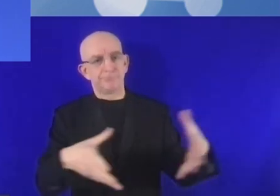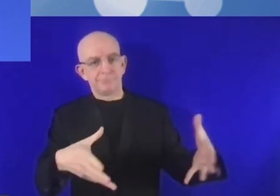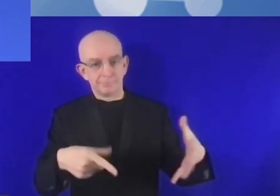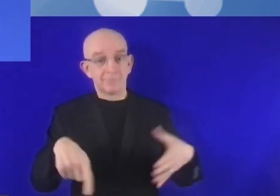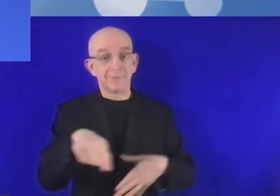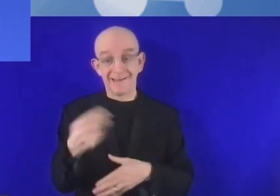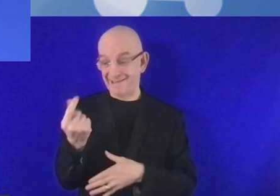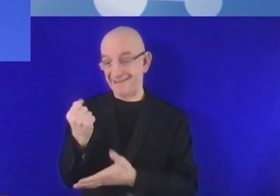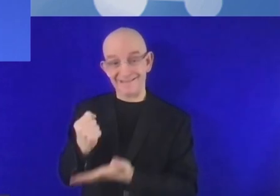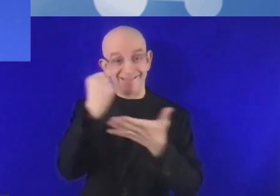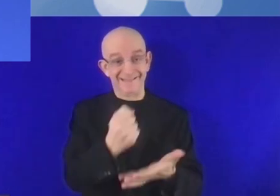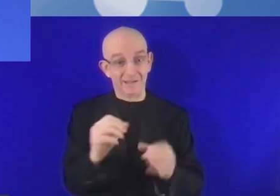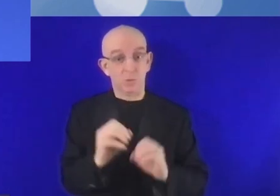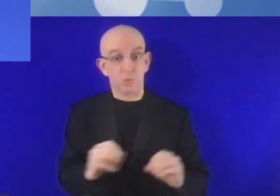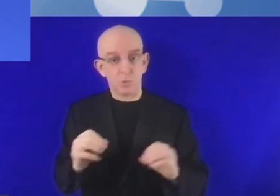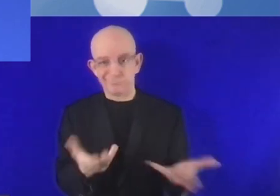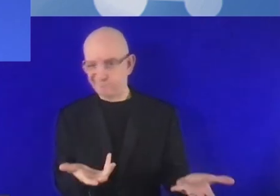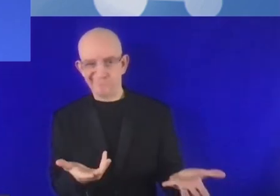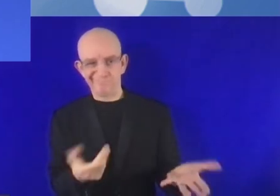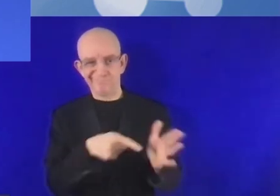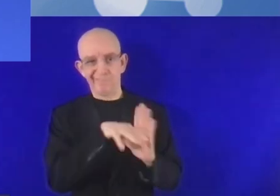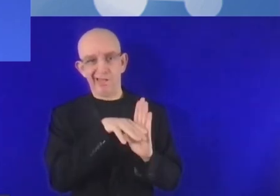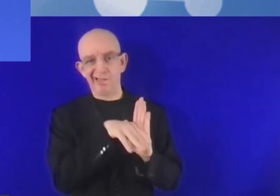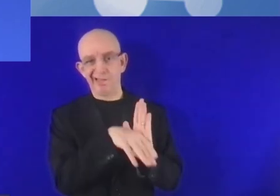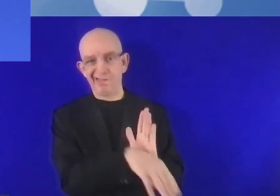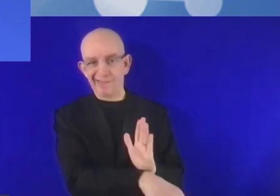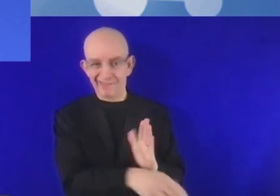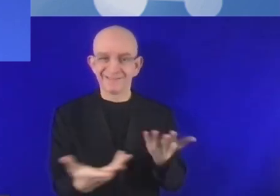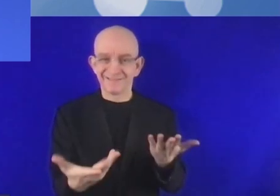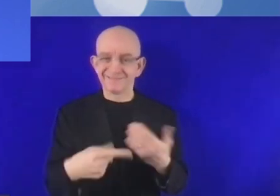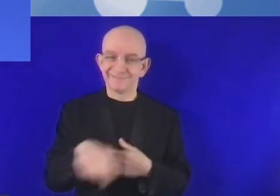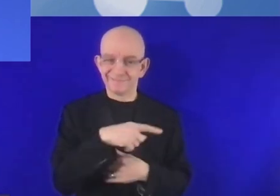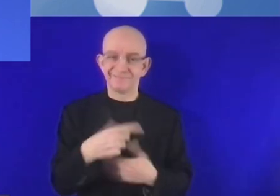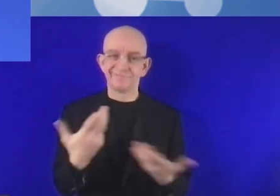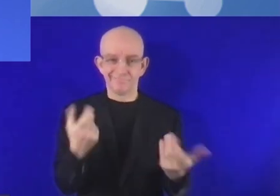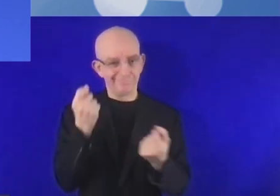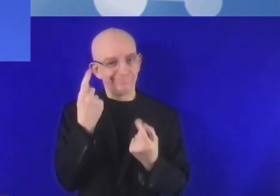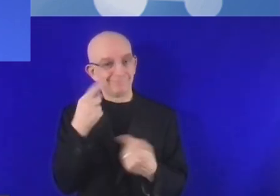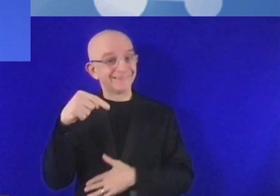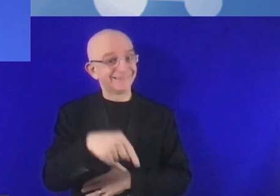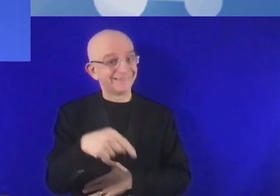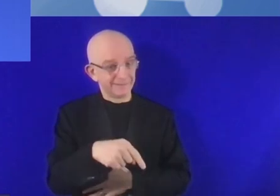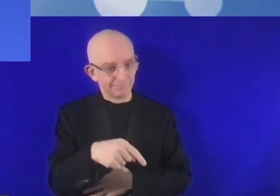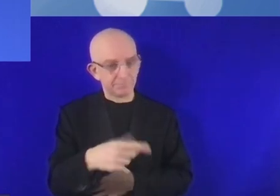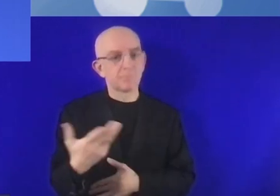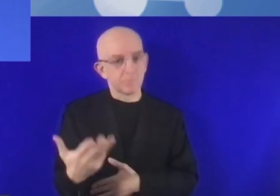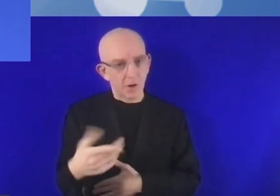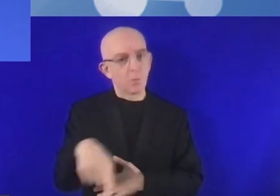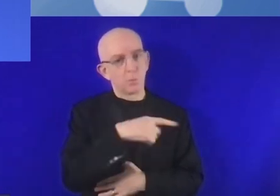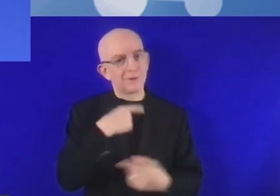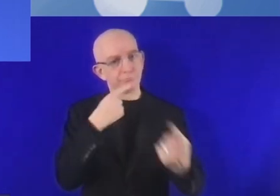o wsparcie pomysłów, o rozwijanie tych firm, także to jest też to, co nowego pojawiło się na